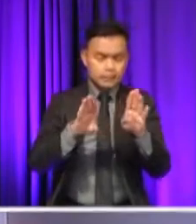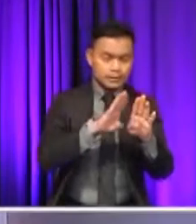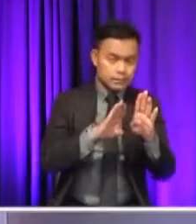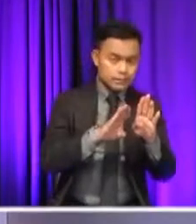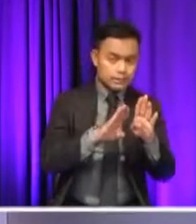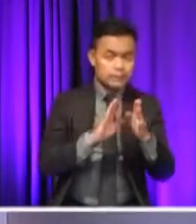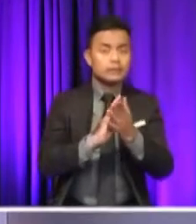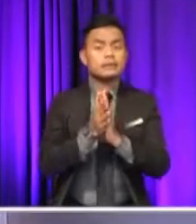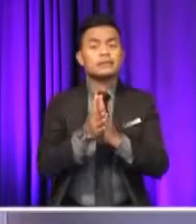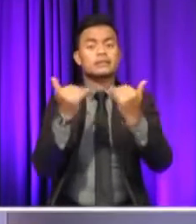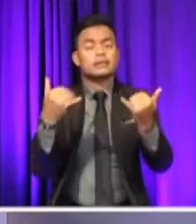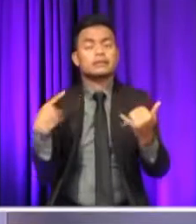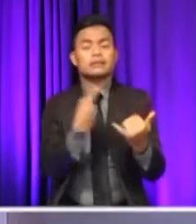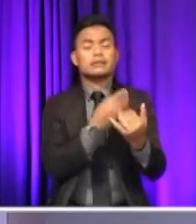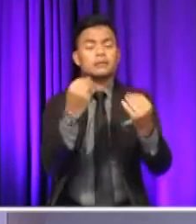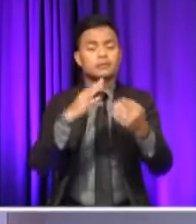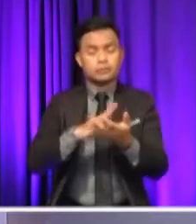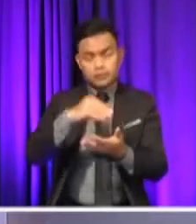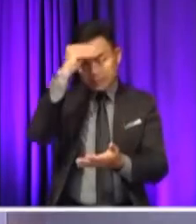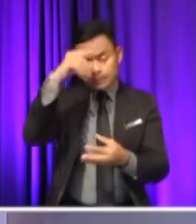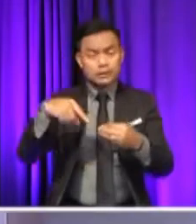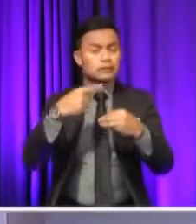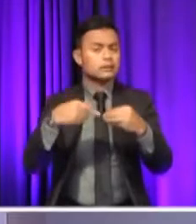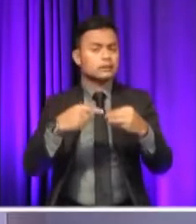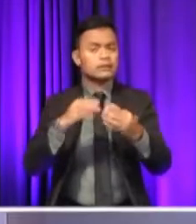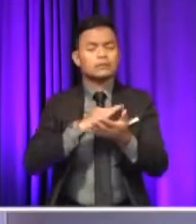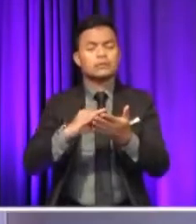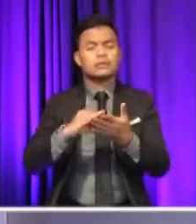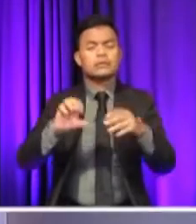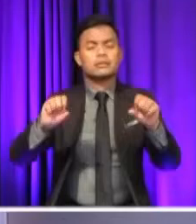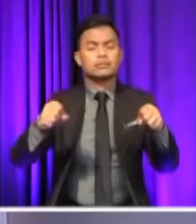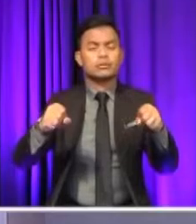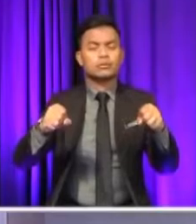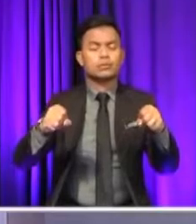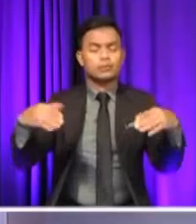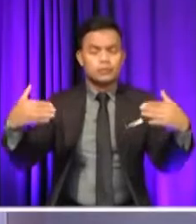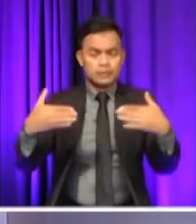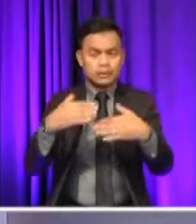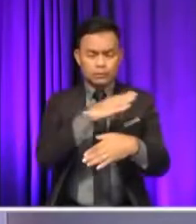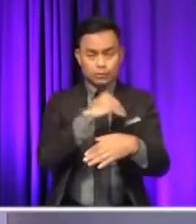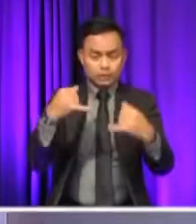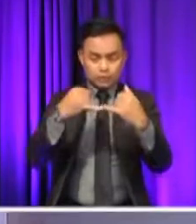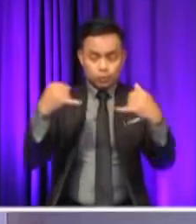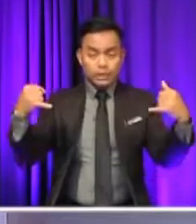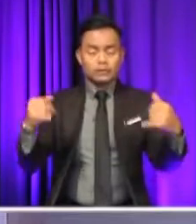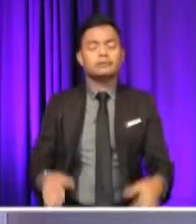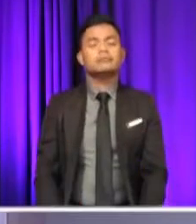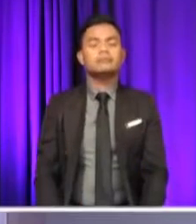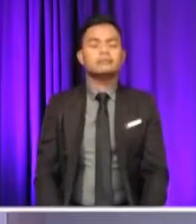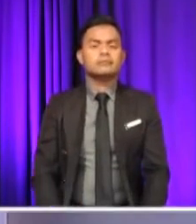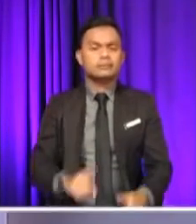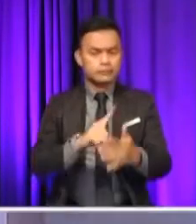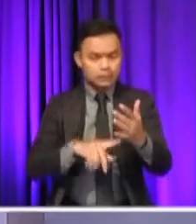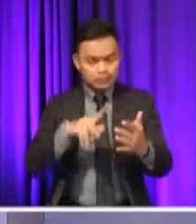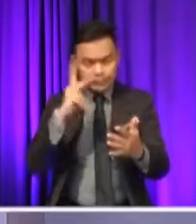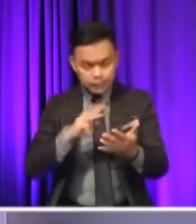dengan Cikgu Hartini kita tentang fungsi motor, penyambung dan wayar. Okey cikgu, apakah fungsi untuk motor,